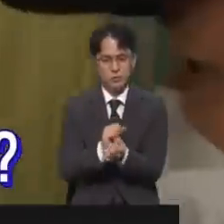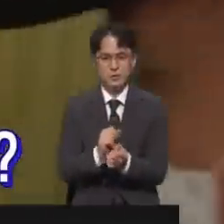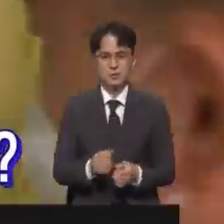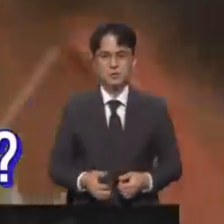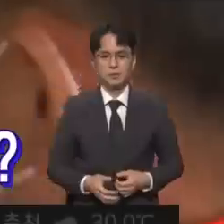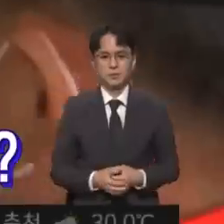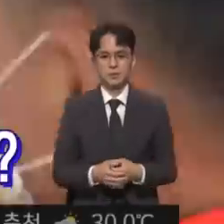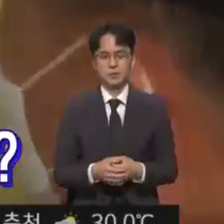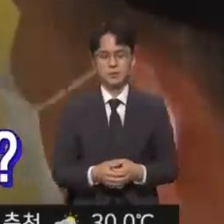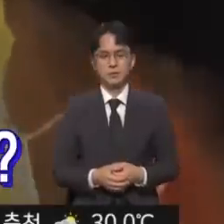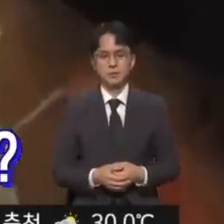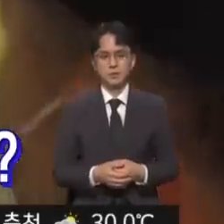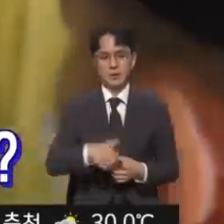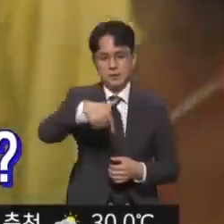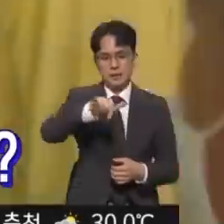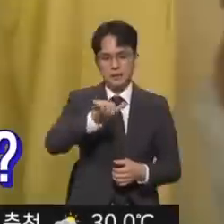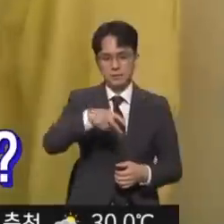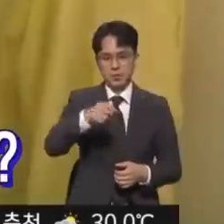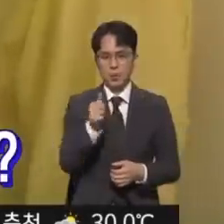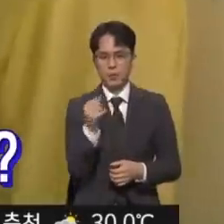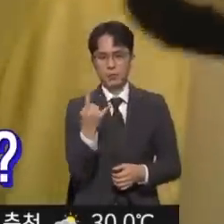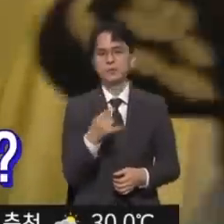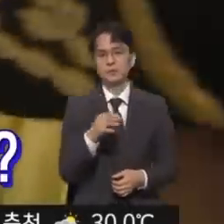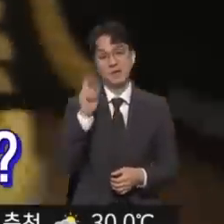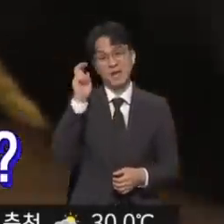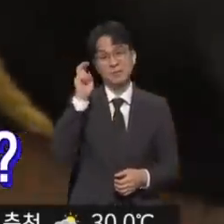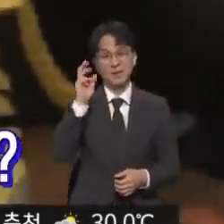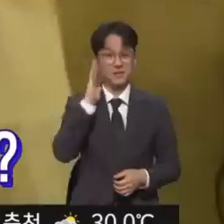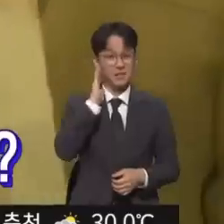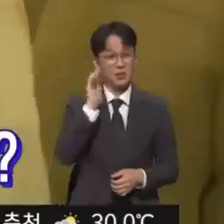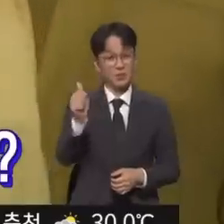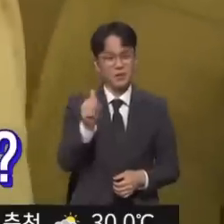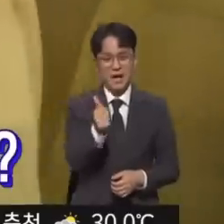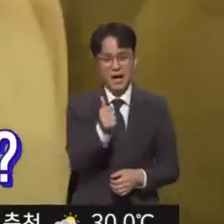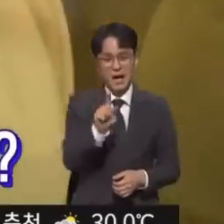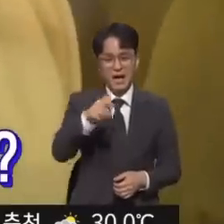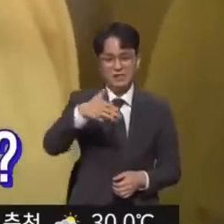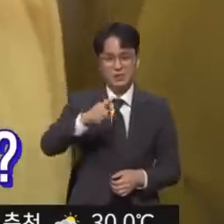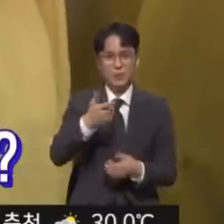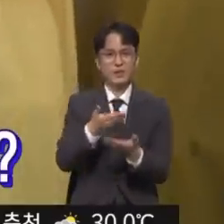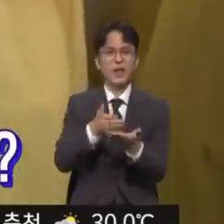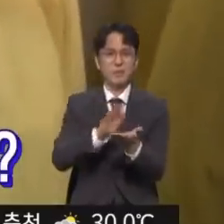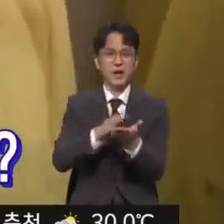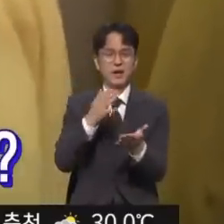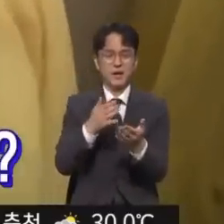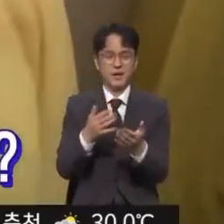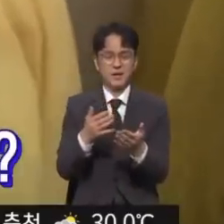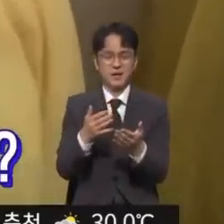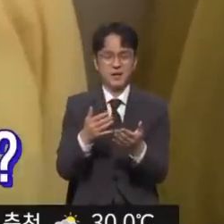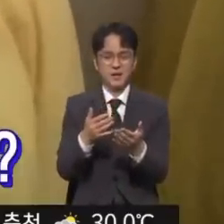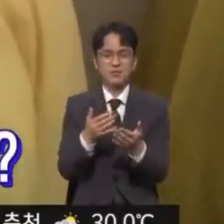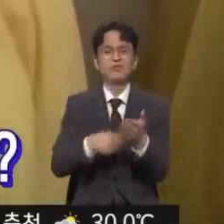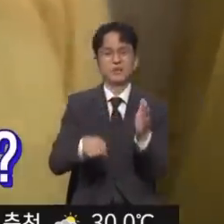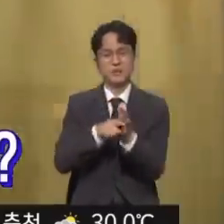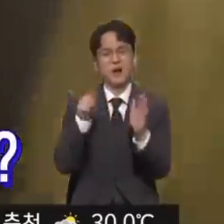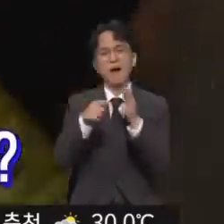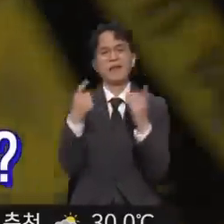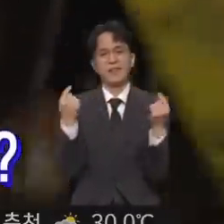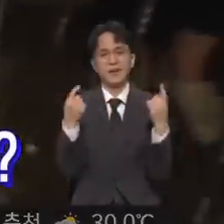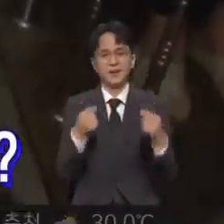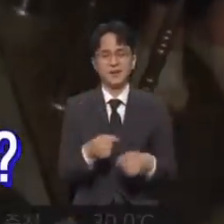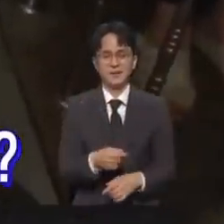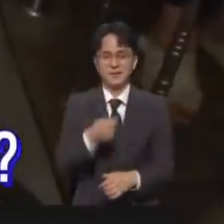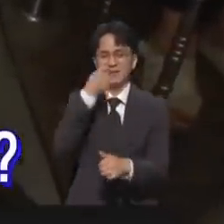위해서 가지 않았겠습니까 예 즉 이끌 수밖에 없는 얘기라고 생각합니다 전당 ur 된 것을 보고 가에 안 되고 있는 이